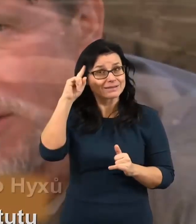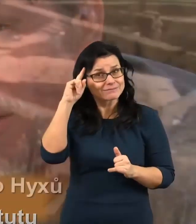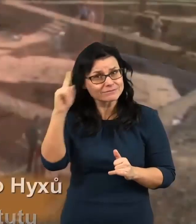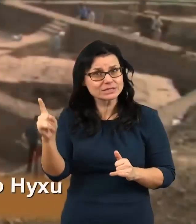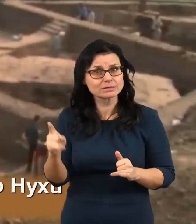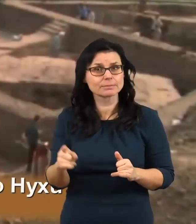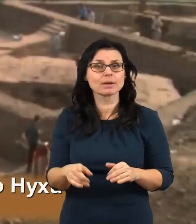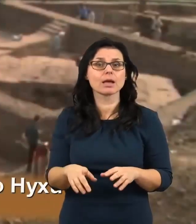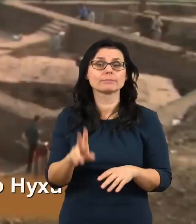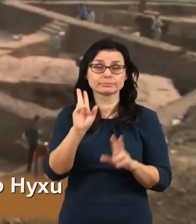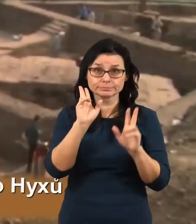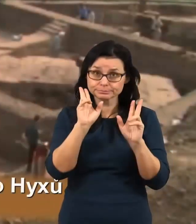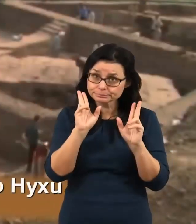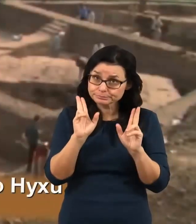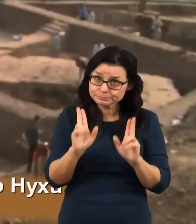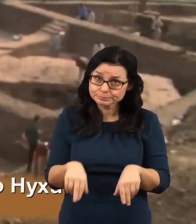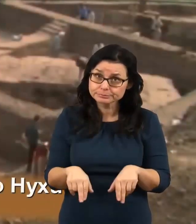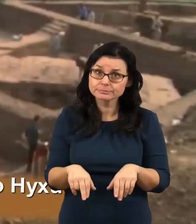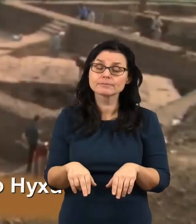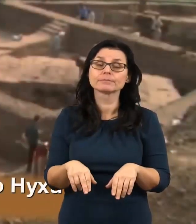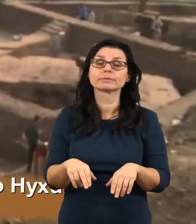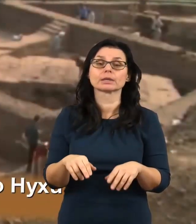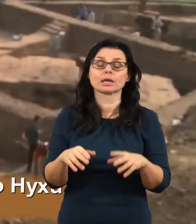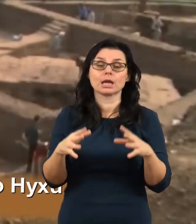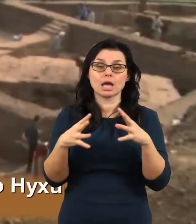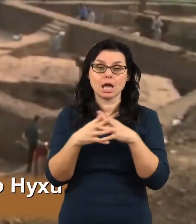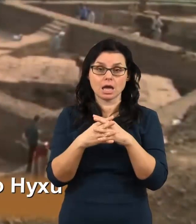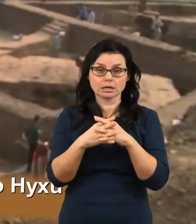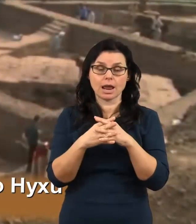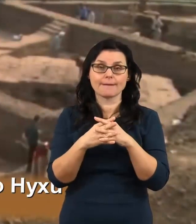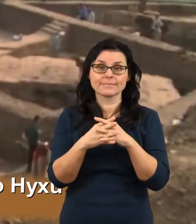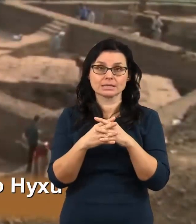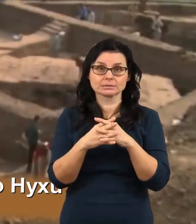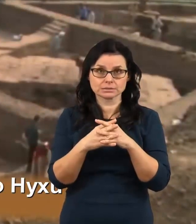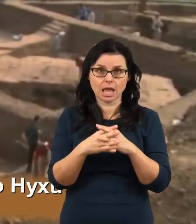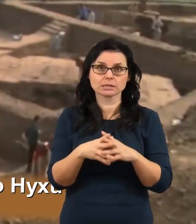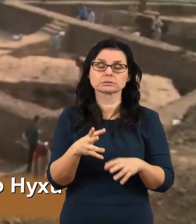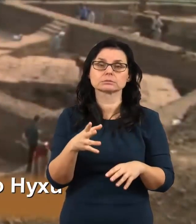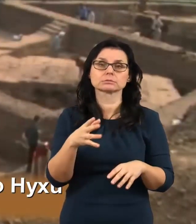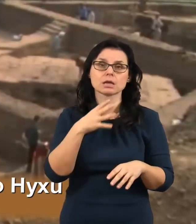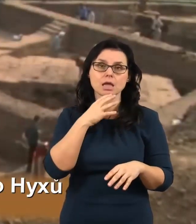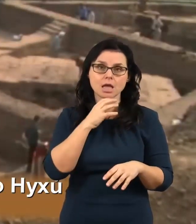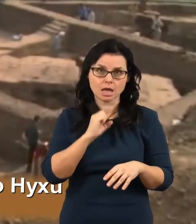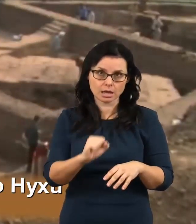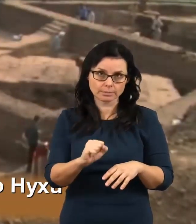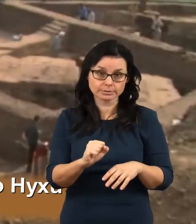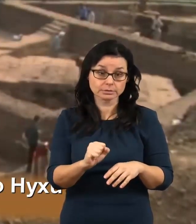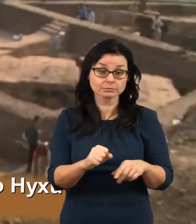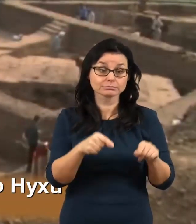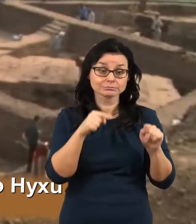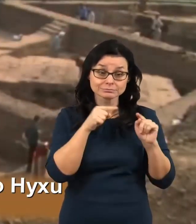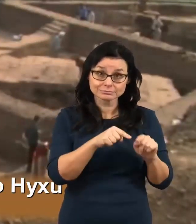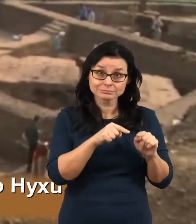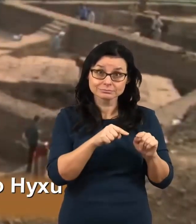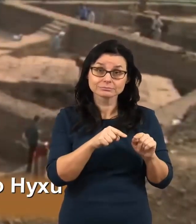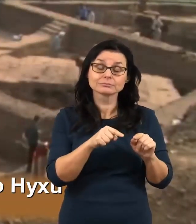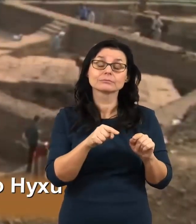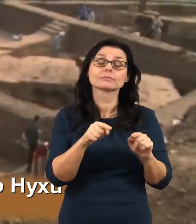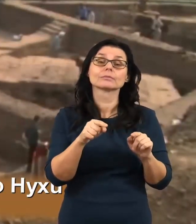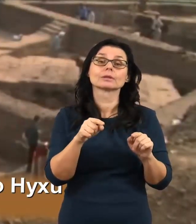Avaris, tedy Rameses, biblicky, bylo to město,